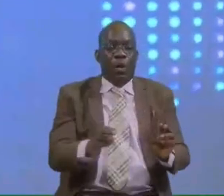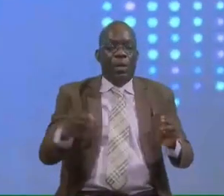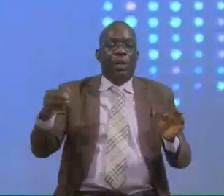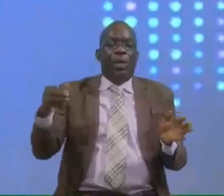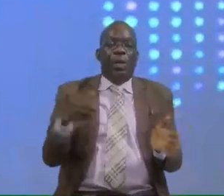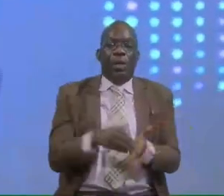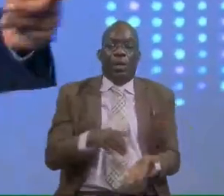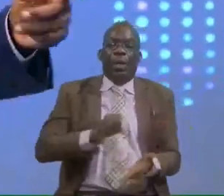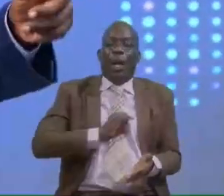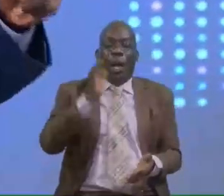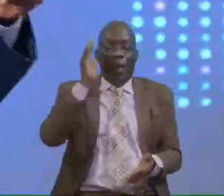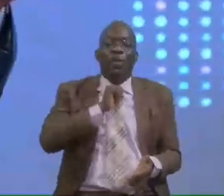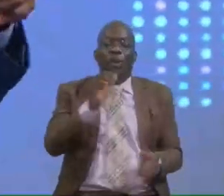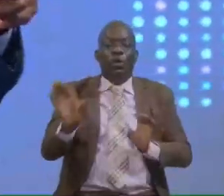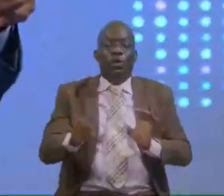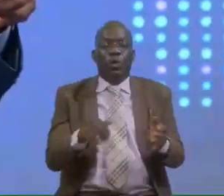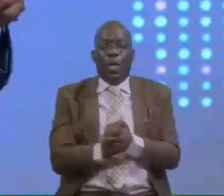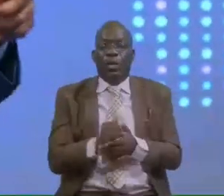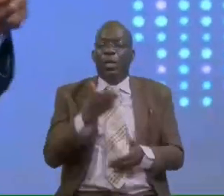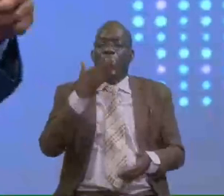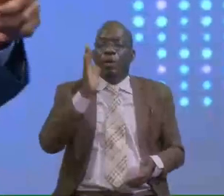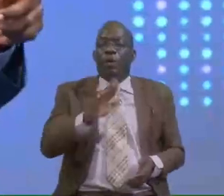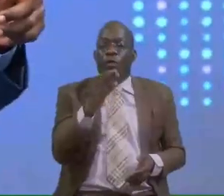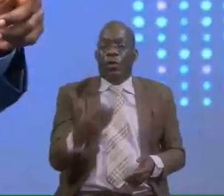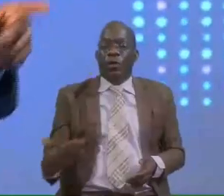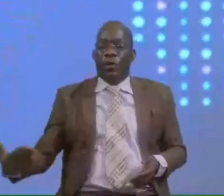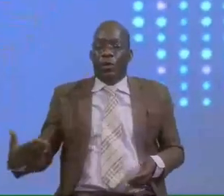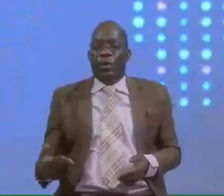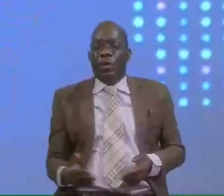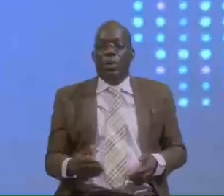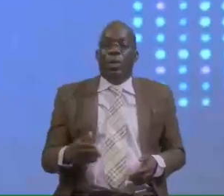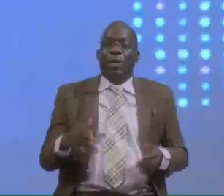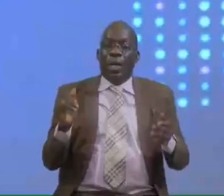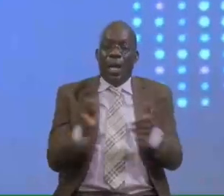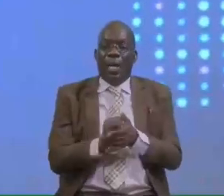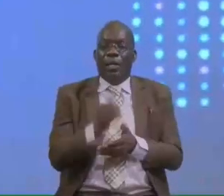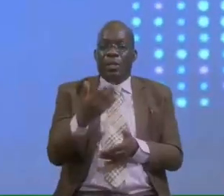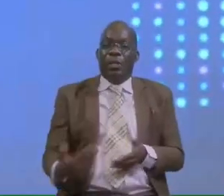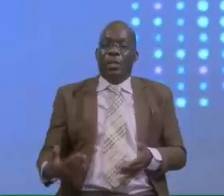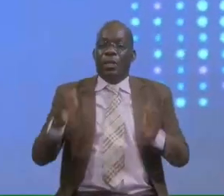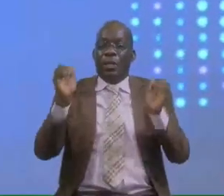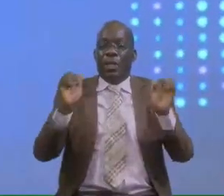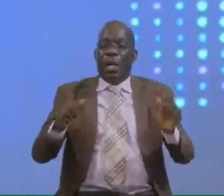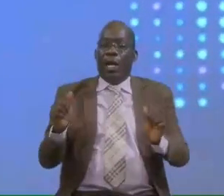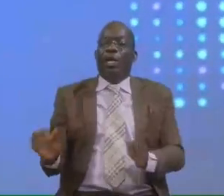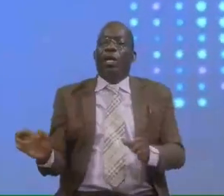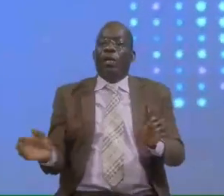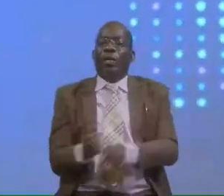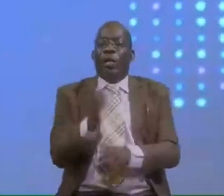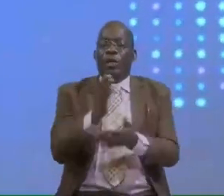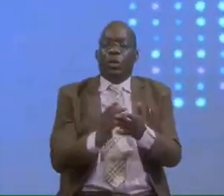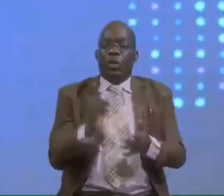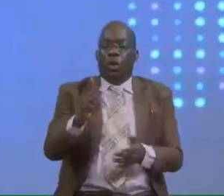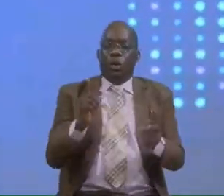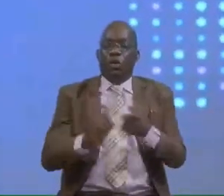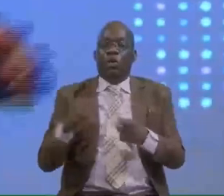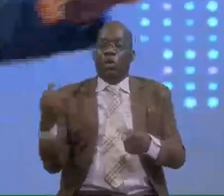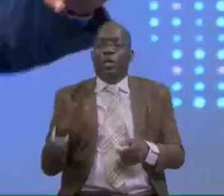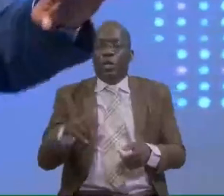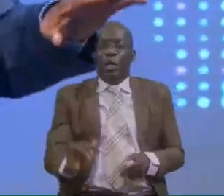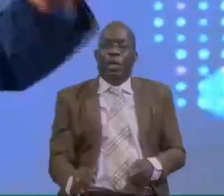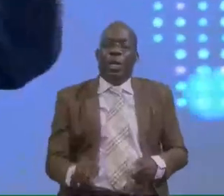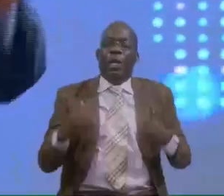je ne ferai plus cette mauvaise chose. Cette chose peut conduire quelqu'un dans l'étang ardent de feu